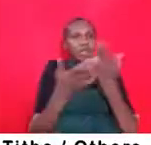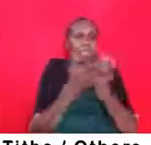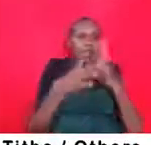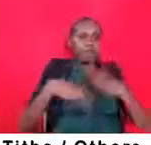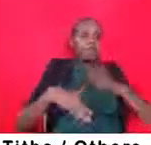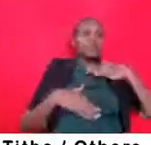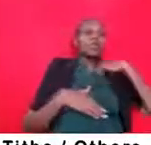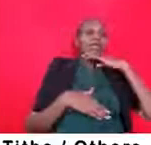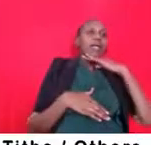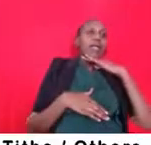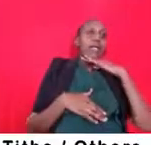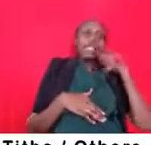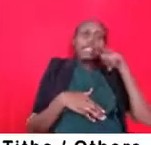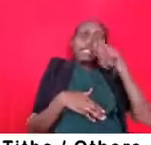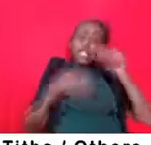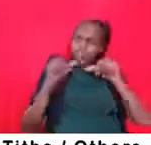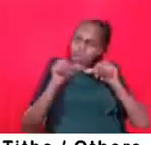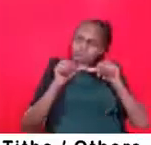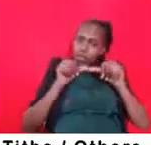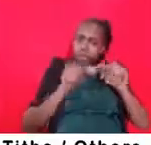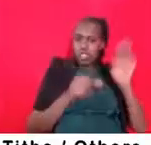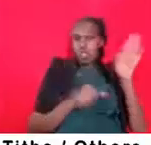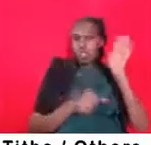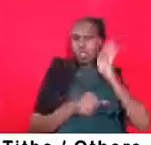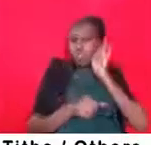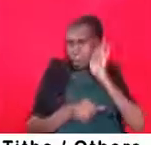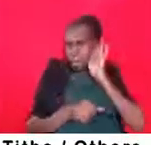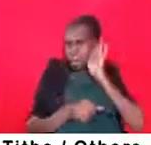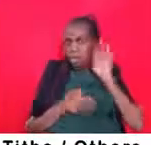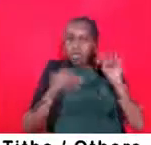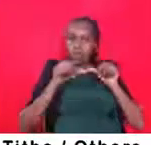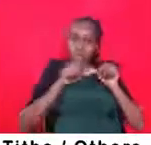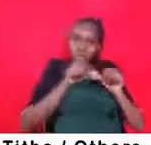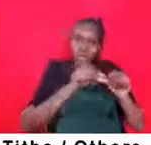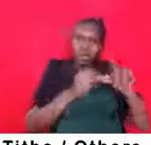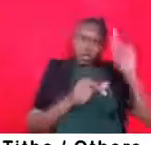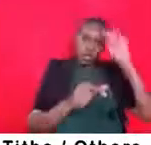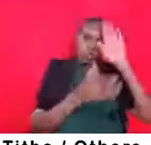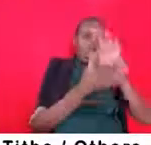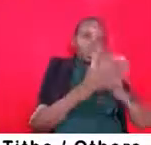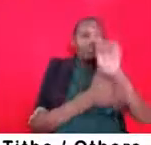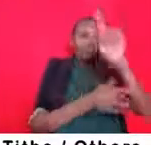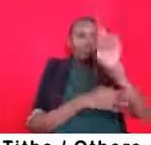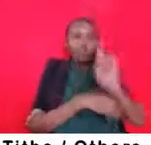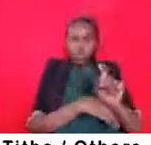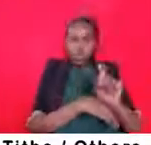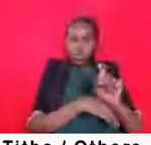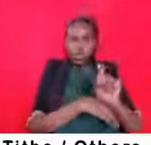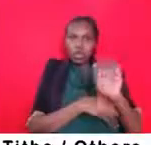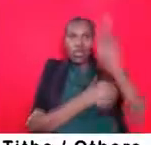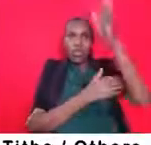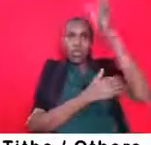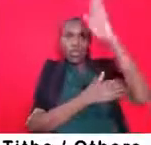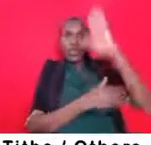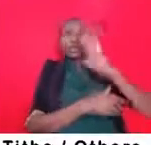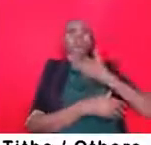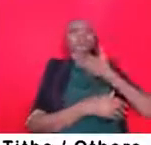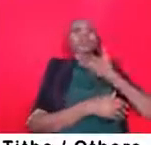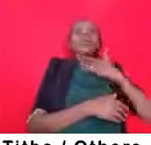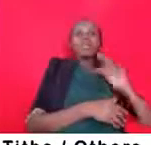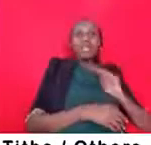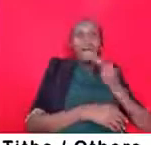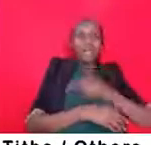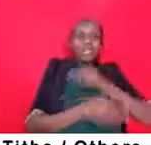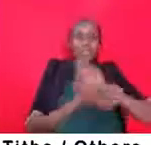wakufe, utazidi kutii? Utazidi kuamini? Mungu anataka